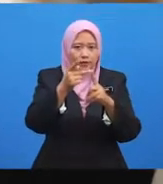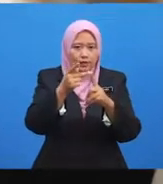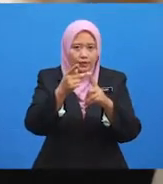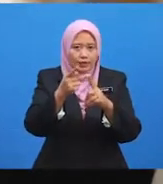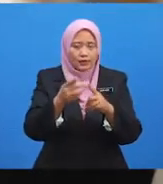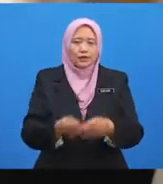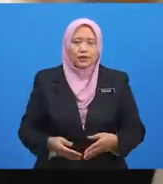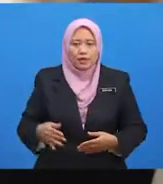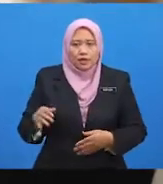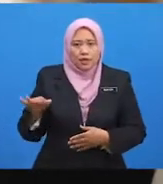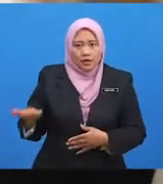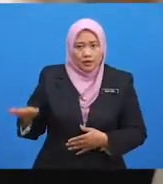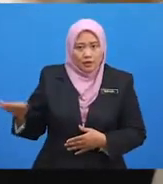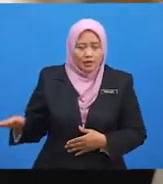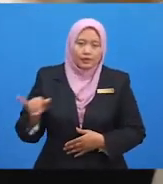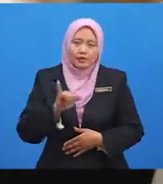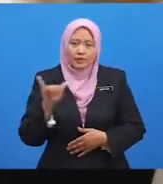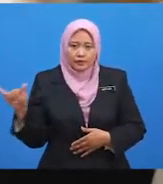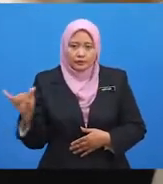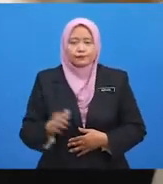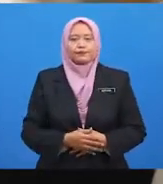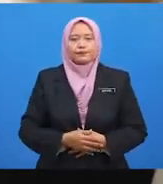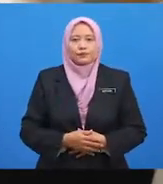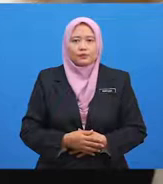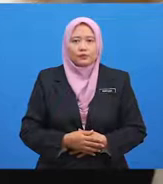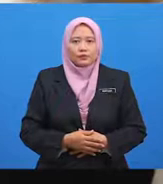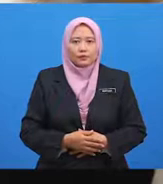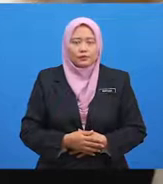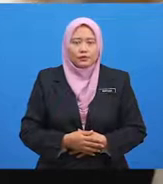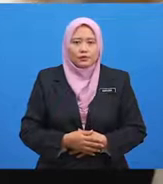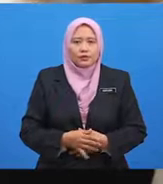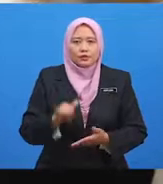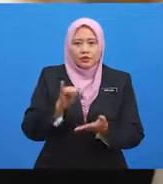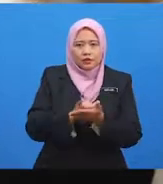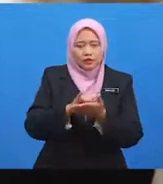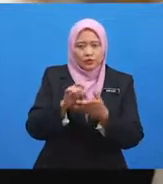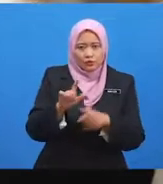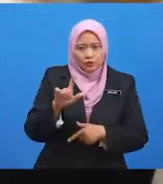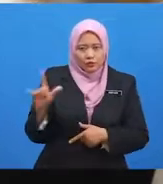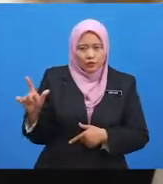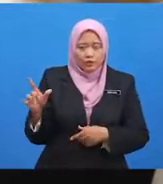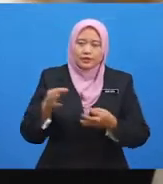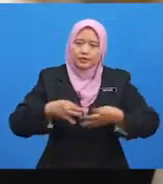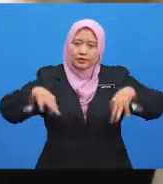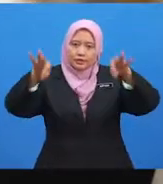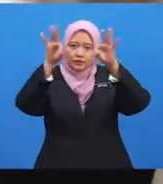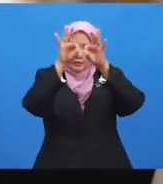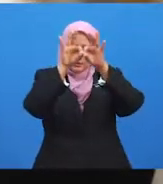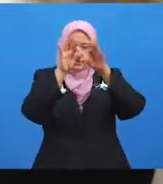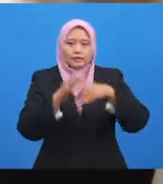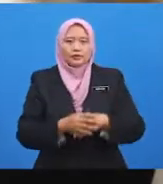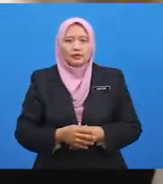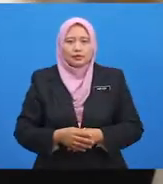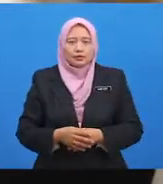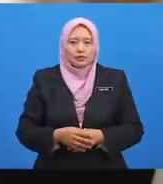intisari hadits ini ia itu dari kisah Sayyidina Umar much fun tanah yang diperolehnya di Hai